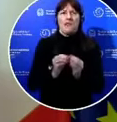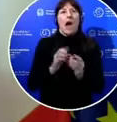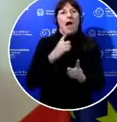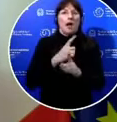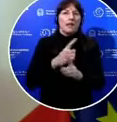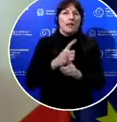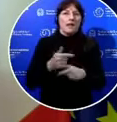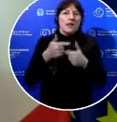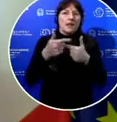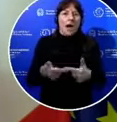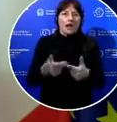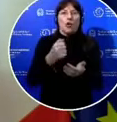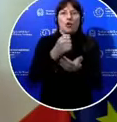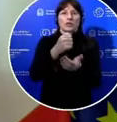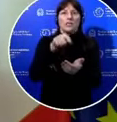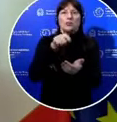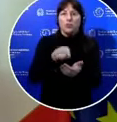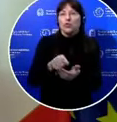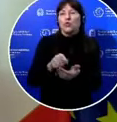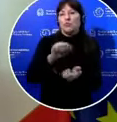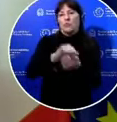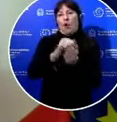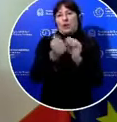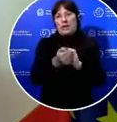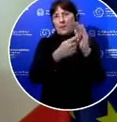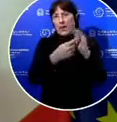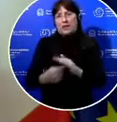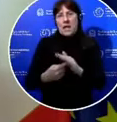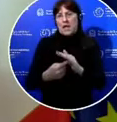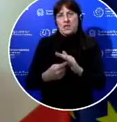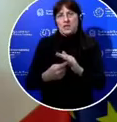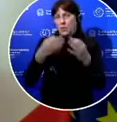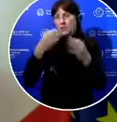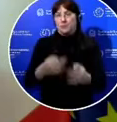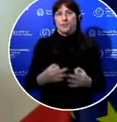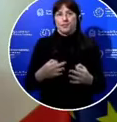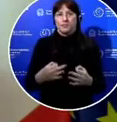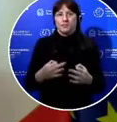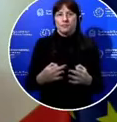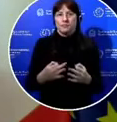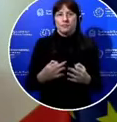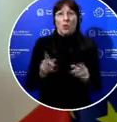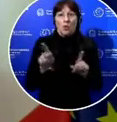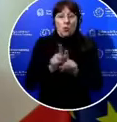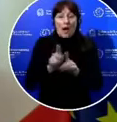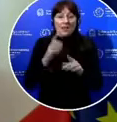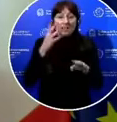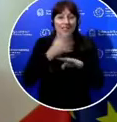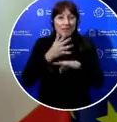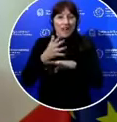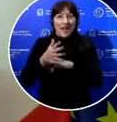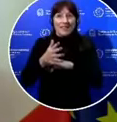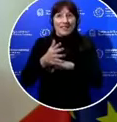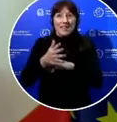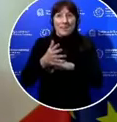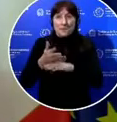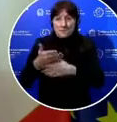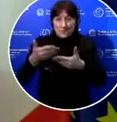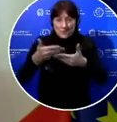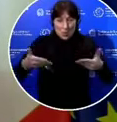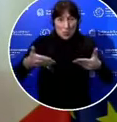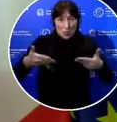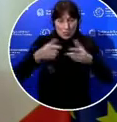contributo significativo alla lotta alle dipendenze, così come sono gli interventi di riqualificazione urbana previsti